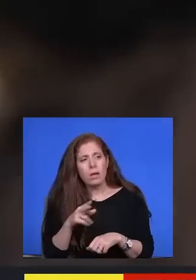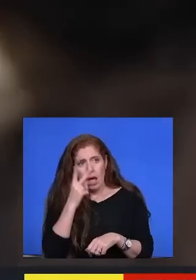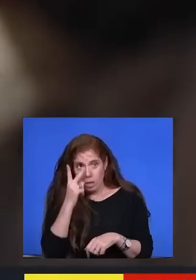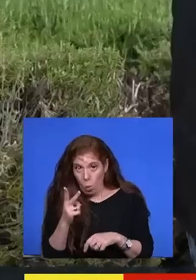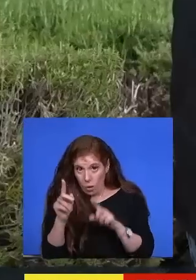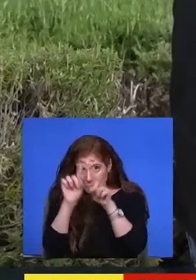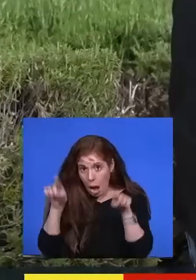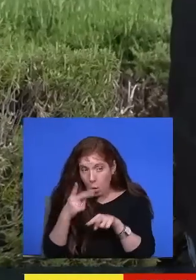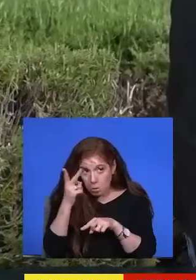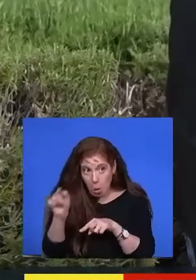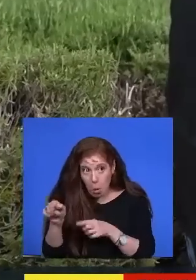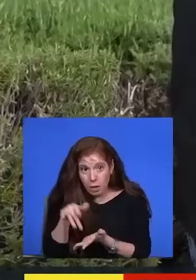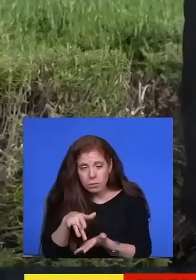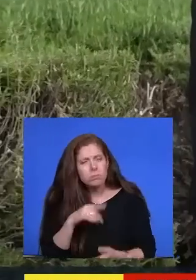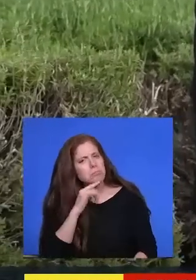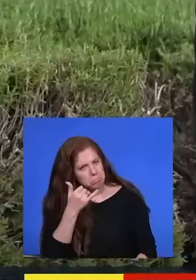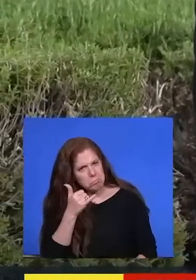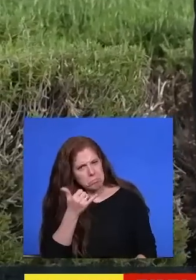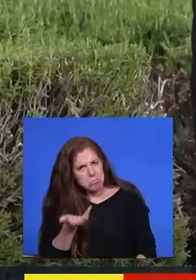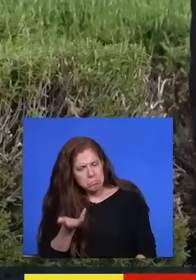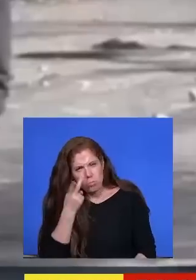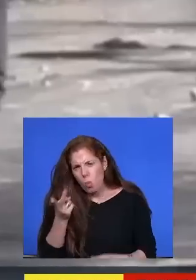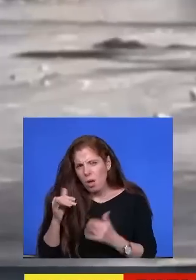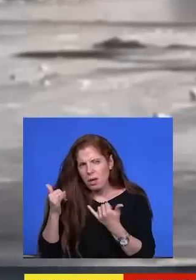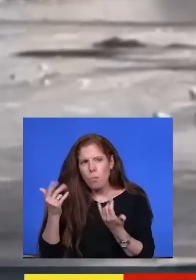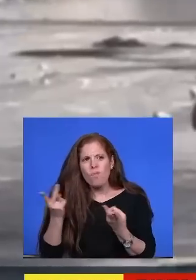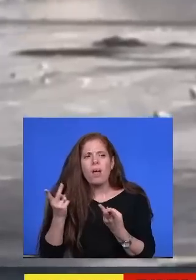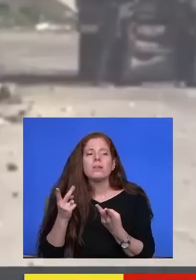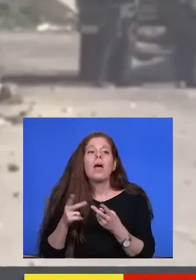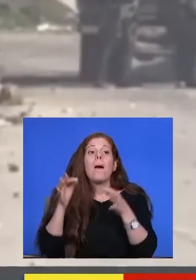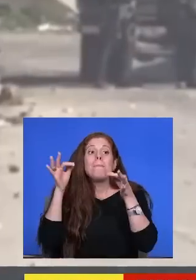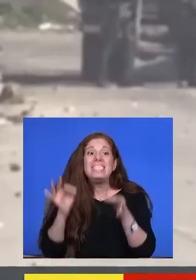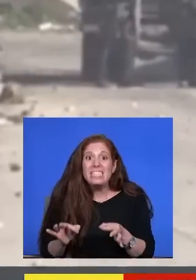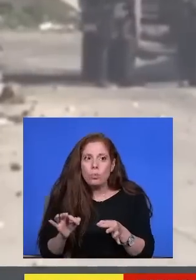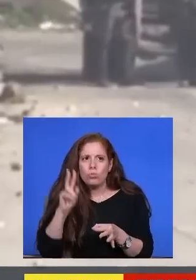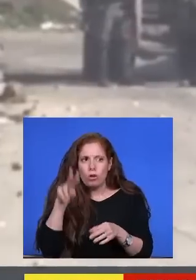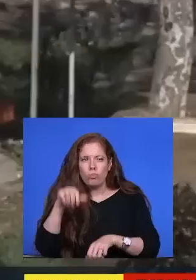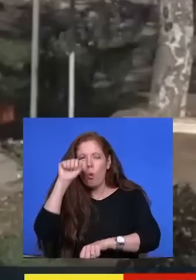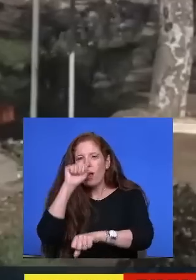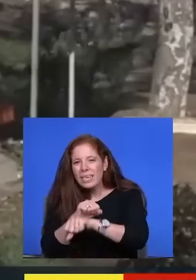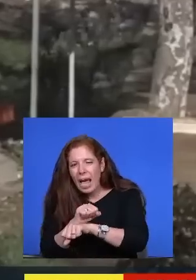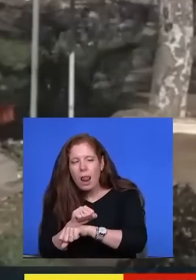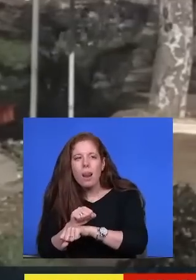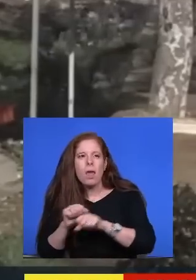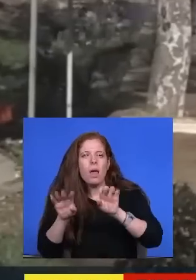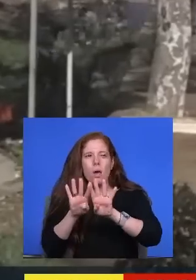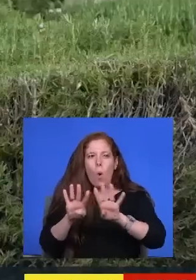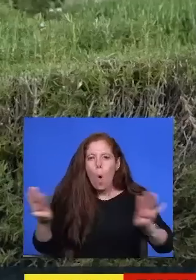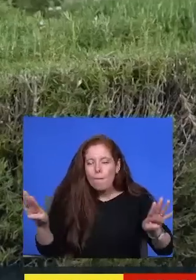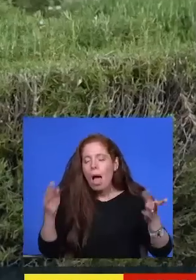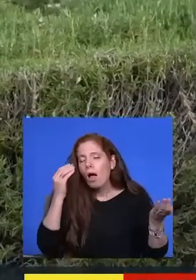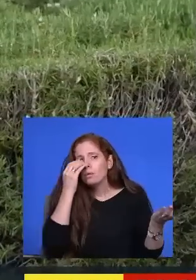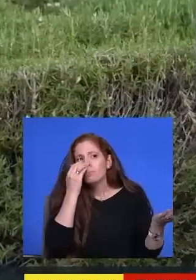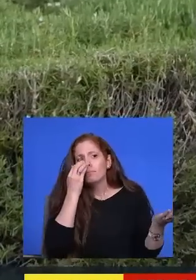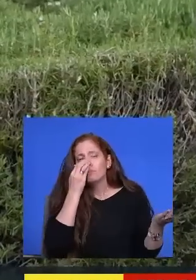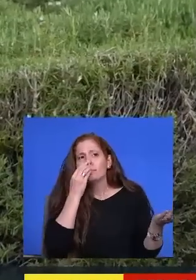من الشباك بشوفه طبعا بشوفه يعني هذا الواقع فيه هون سجن فيه هون جدار